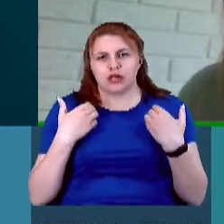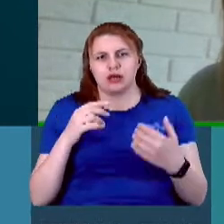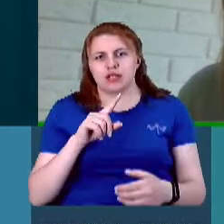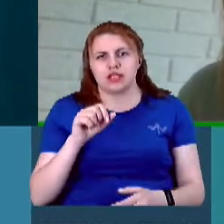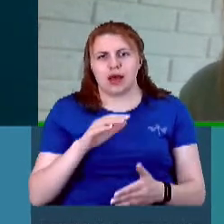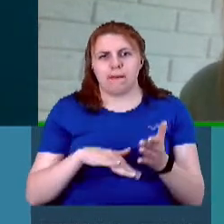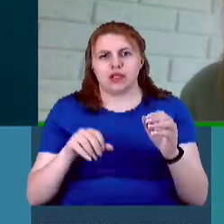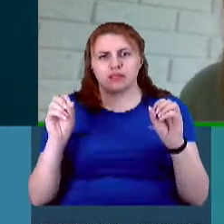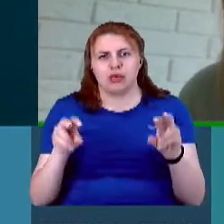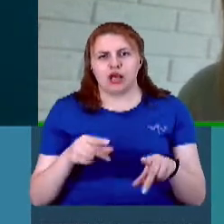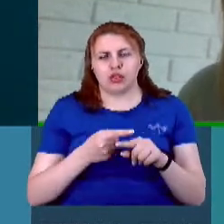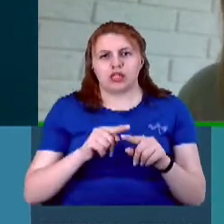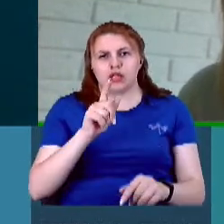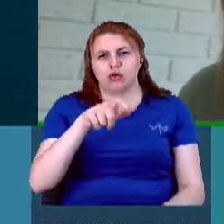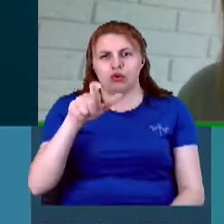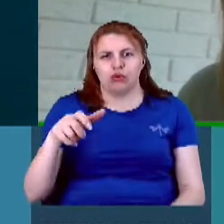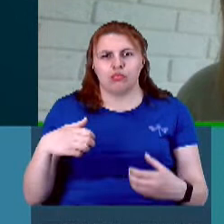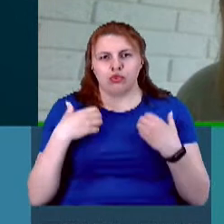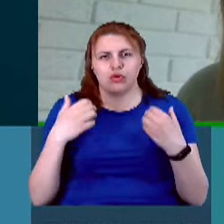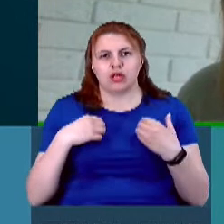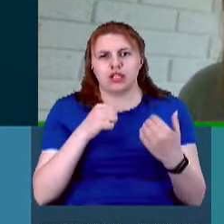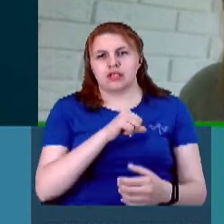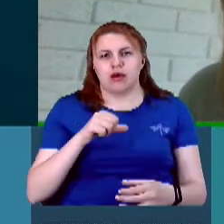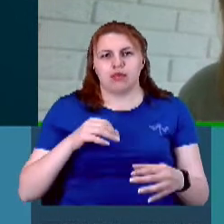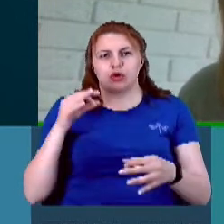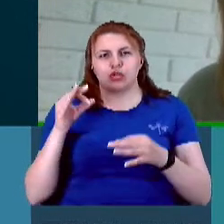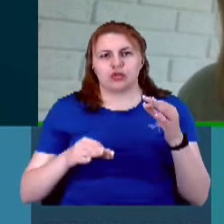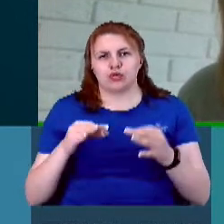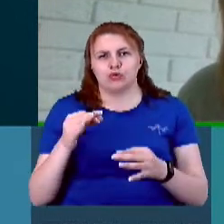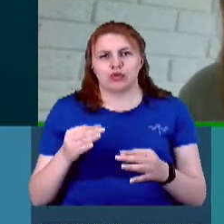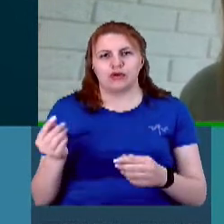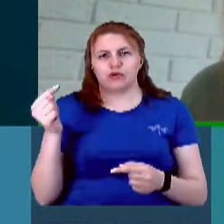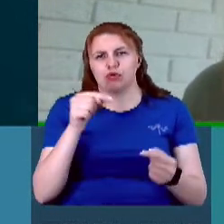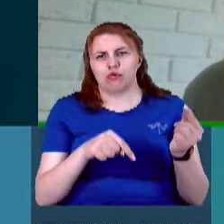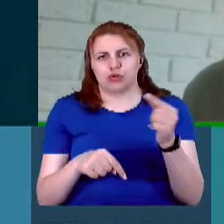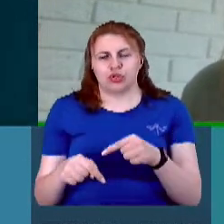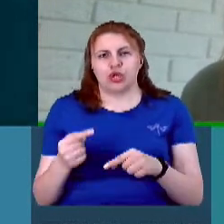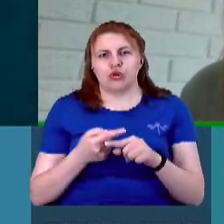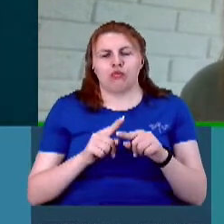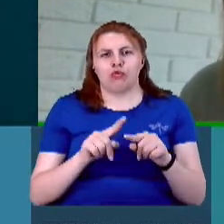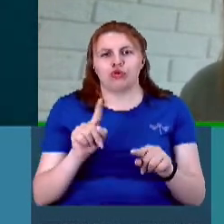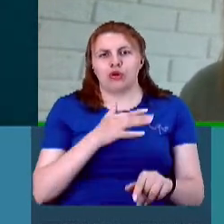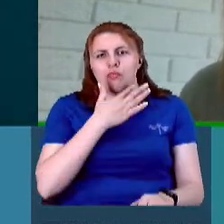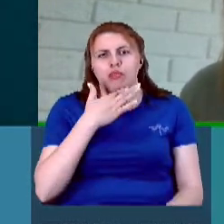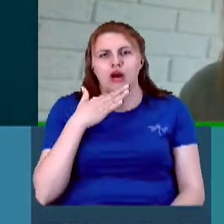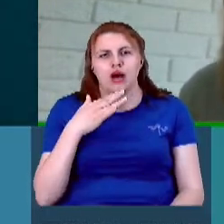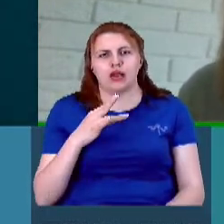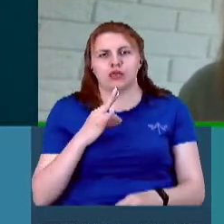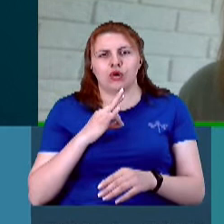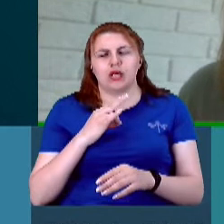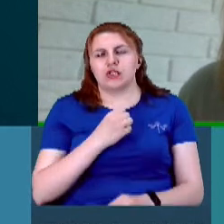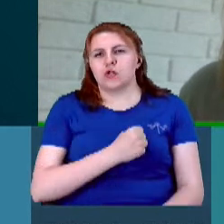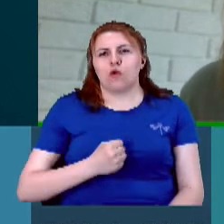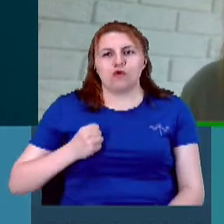цих людей і боюся самосудів з обох сторін, тому що багато злочинців, яким так і не